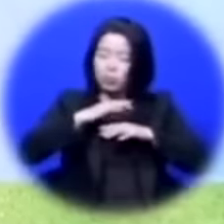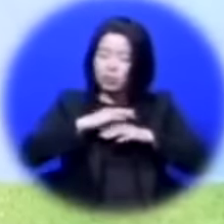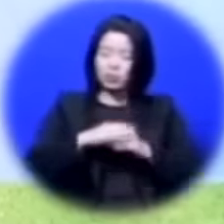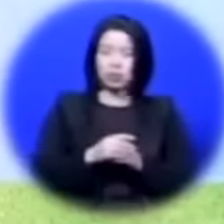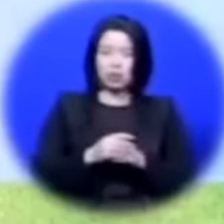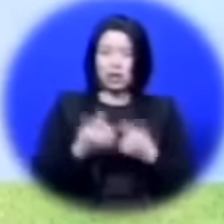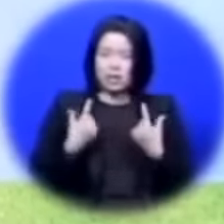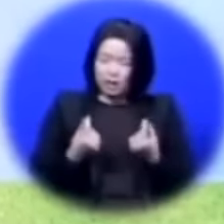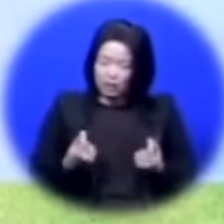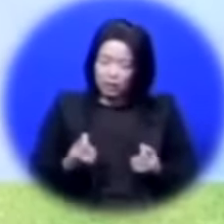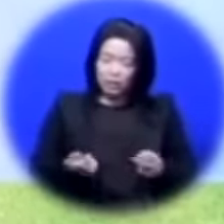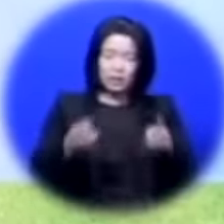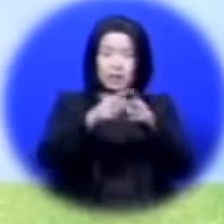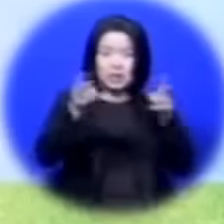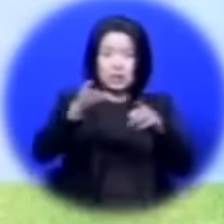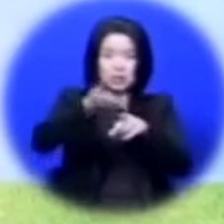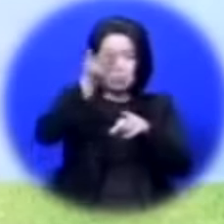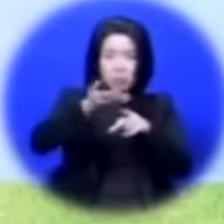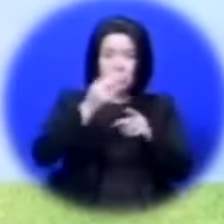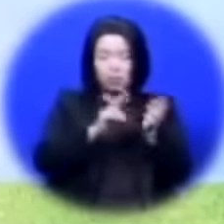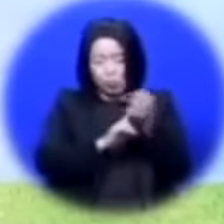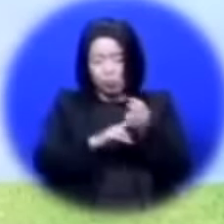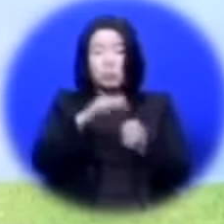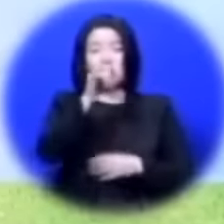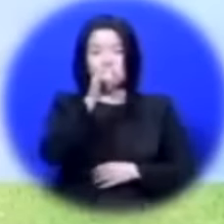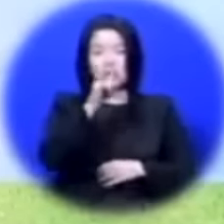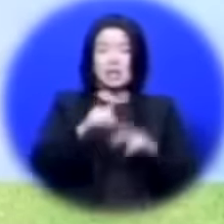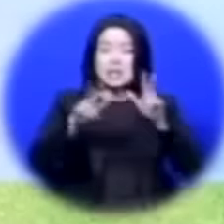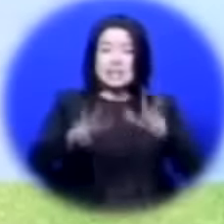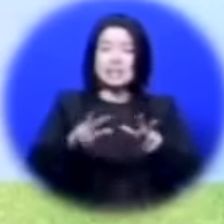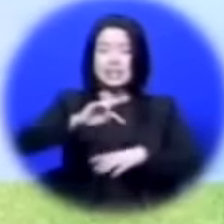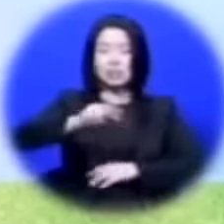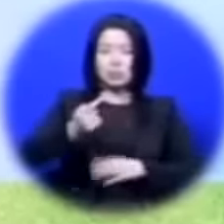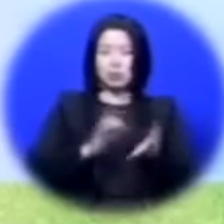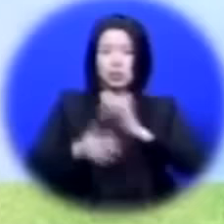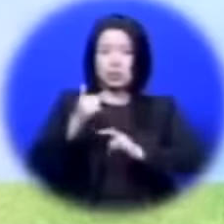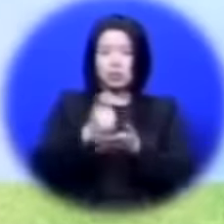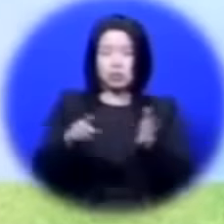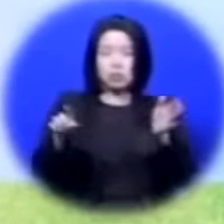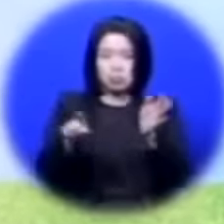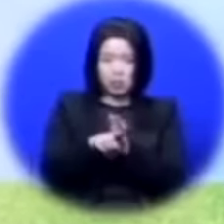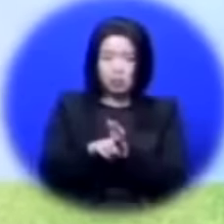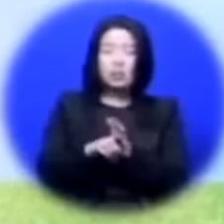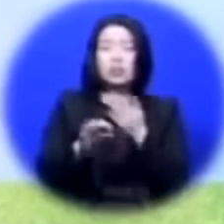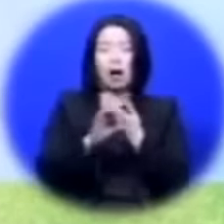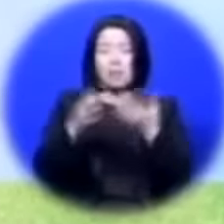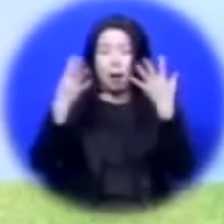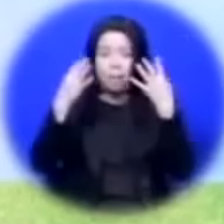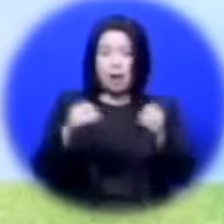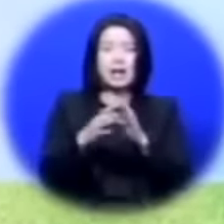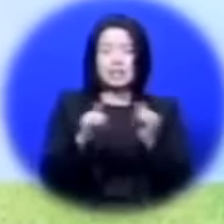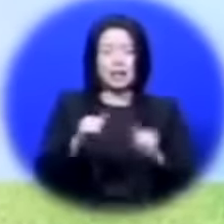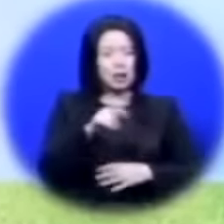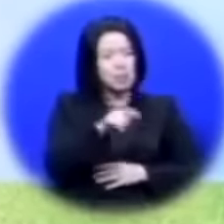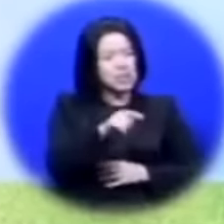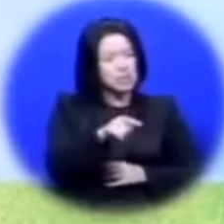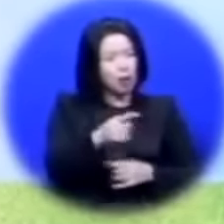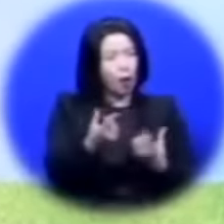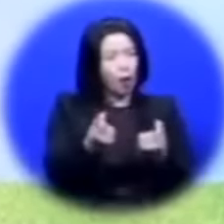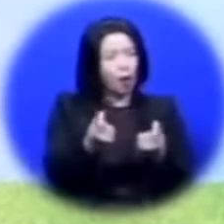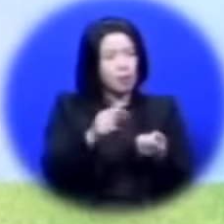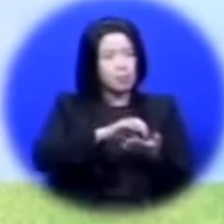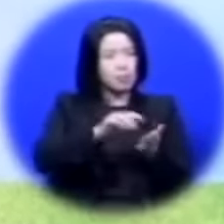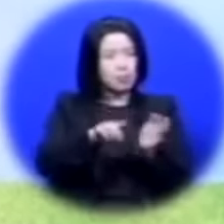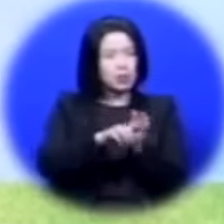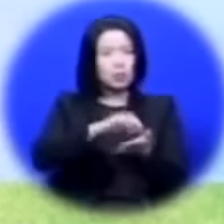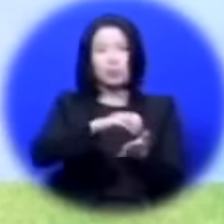다락방에 숨어 있었어요 지금도 예수를 믿는다고 하는 많은 분들이 요런 믿음의 정도의 수준에